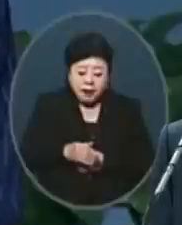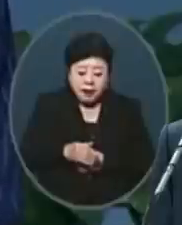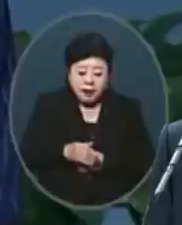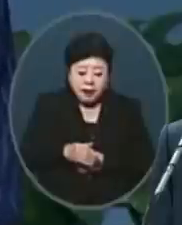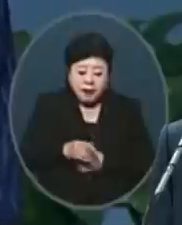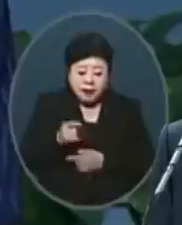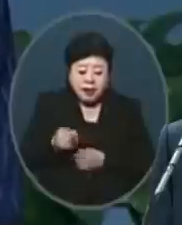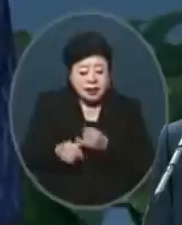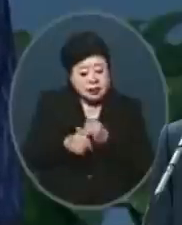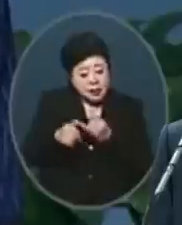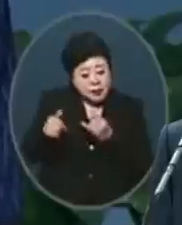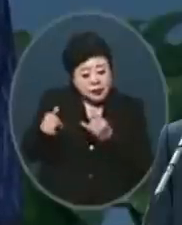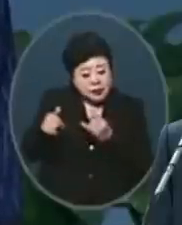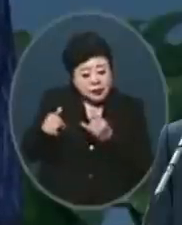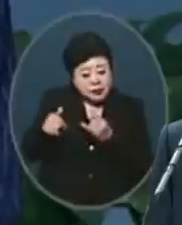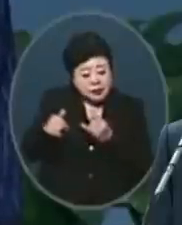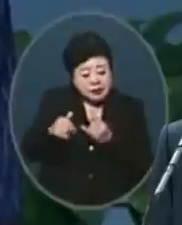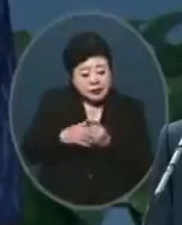당신 남편이